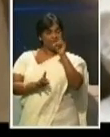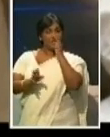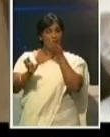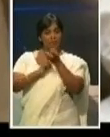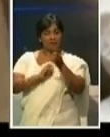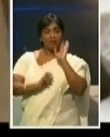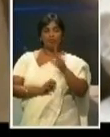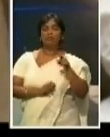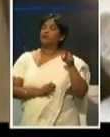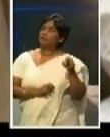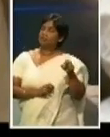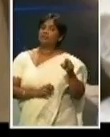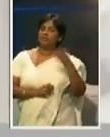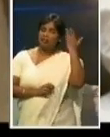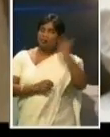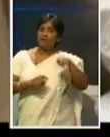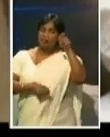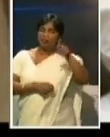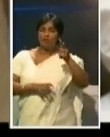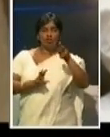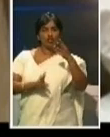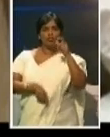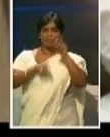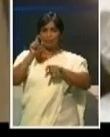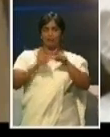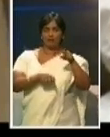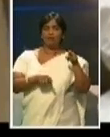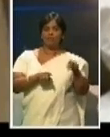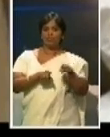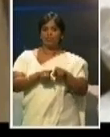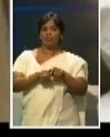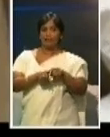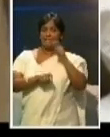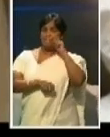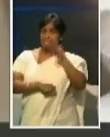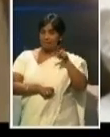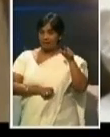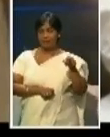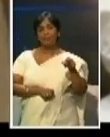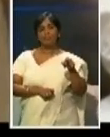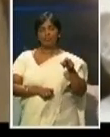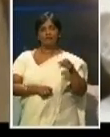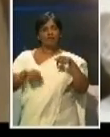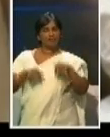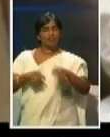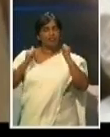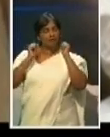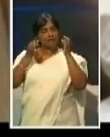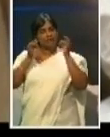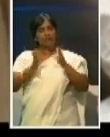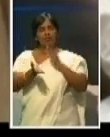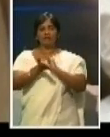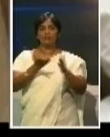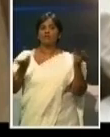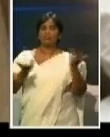බෝම්බ ප්‍රහාරයෙන් නීගිය 300ක් විතර කිට්ටු කරන ජනතාවට තාම හරියට සාධාරණයක්